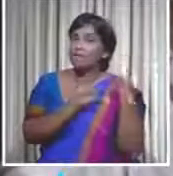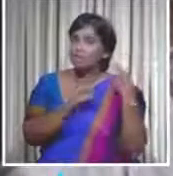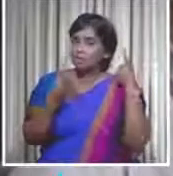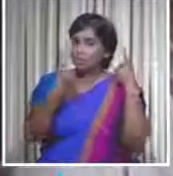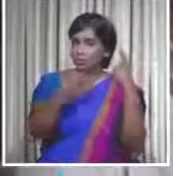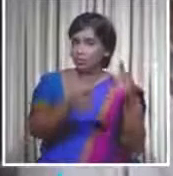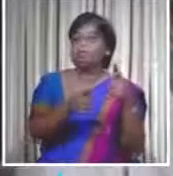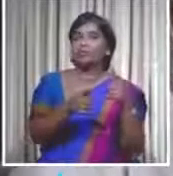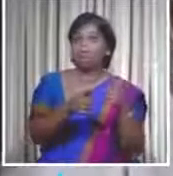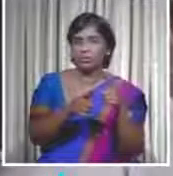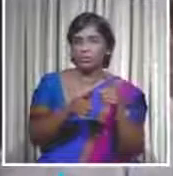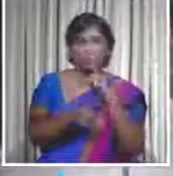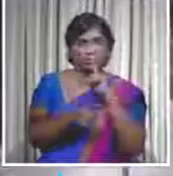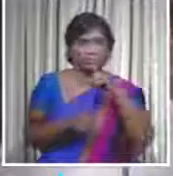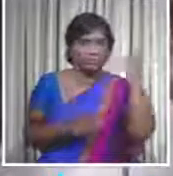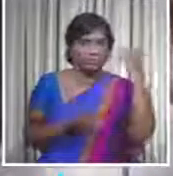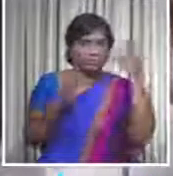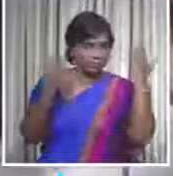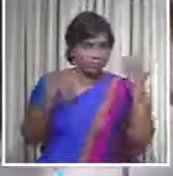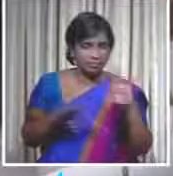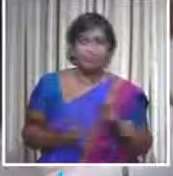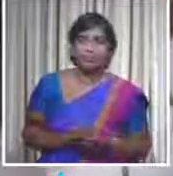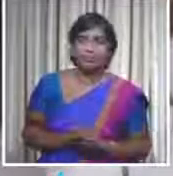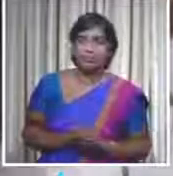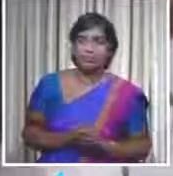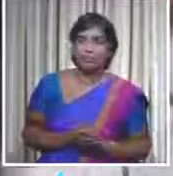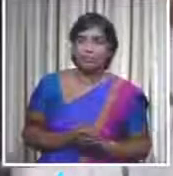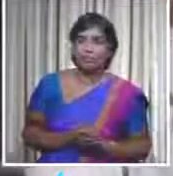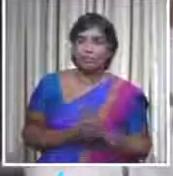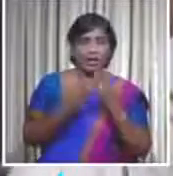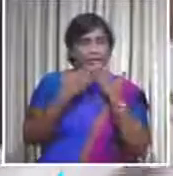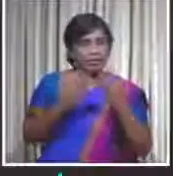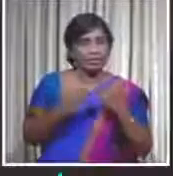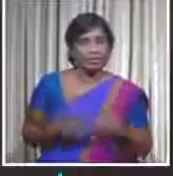ඒ වගකීම බාර ගන්න ඕනේ කියන එක කියමින් මගේ වචන ස්වල්පය අවසන් කරනවා. බොහොම ස්තුතියි.